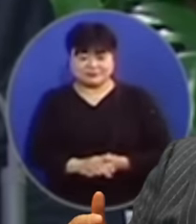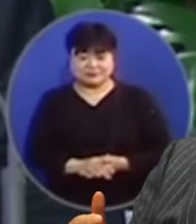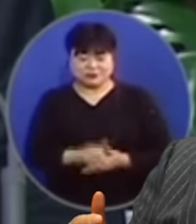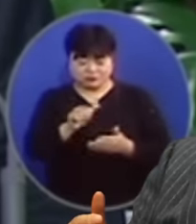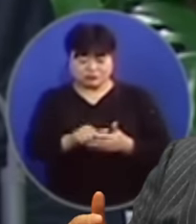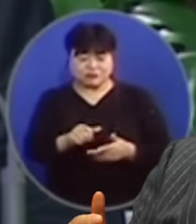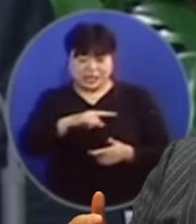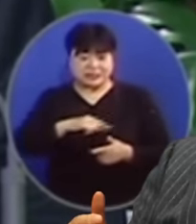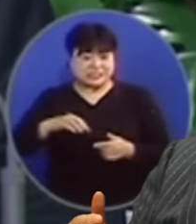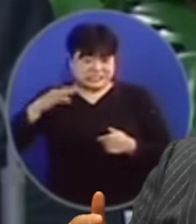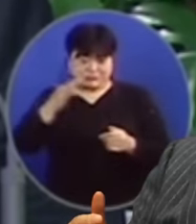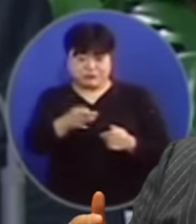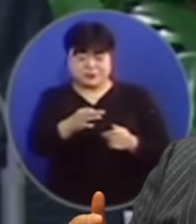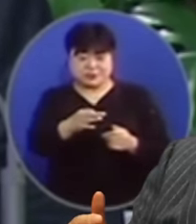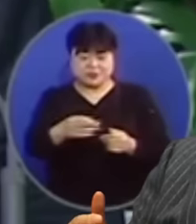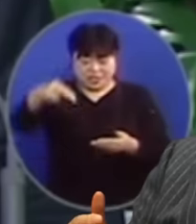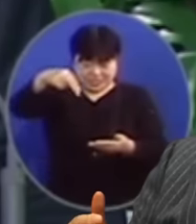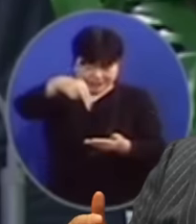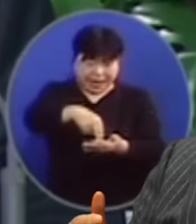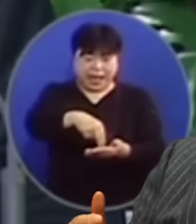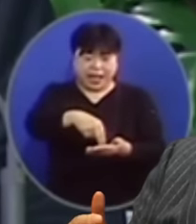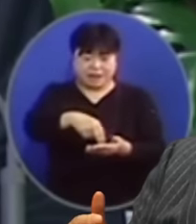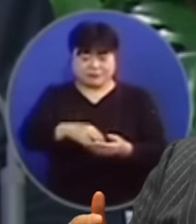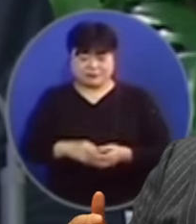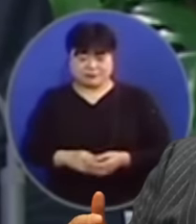그러니까 안 일어나도